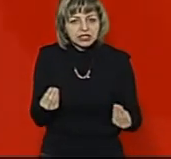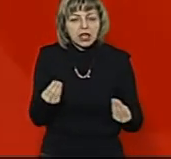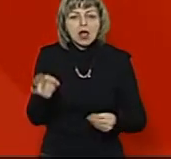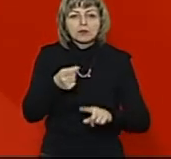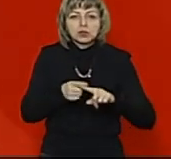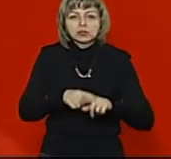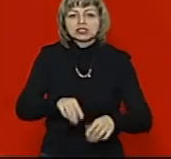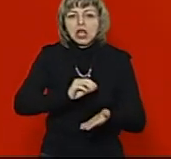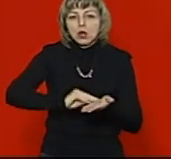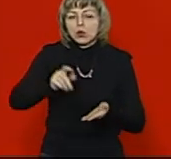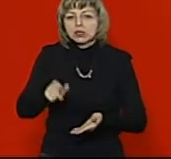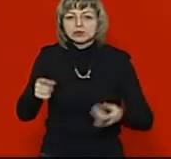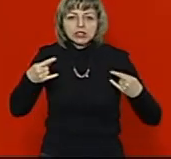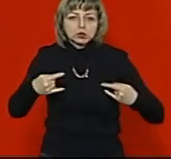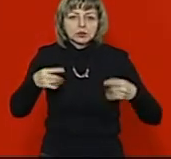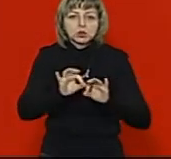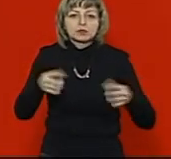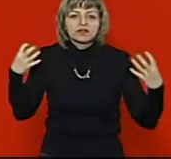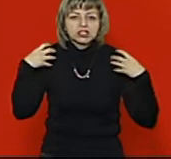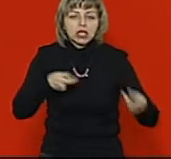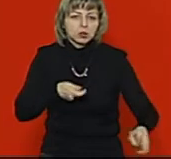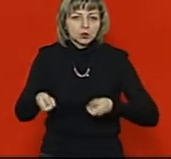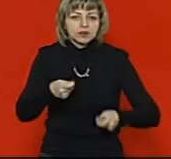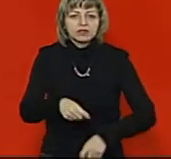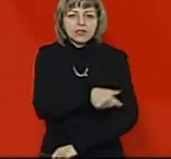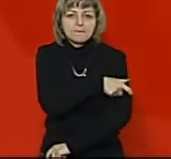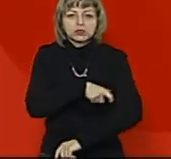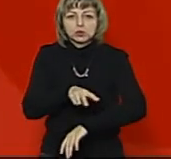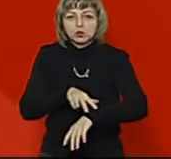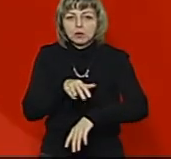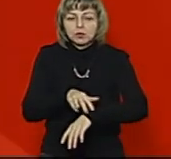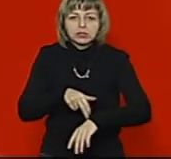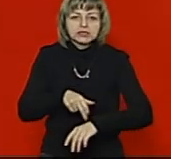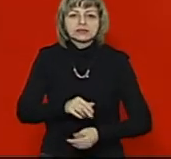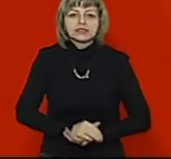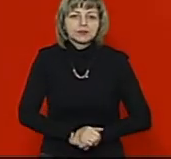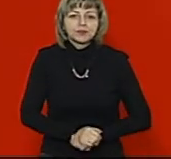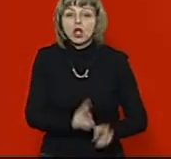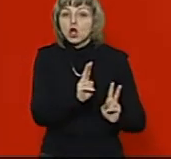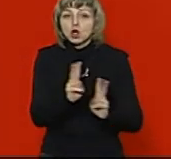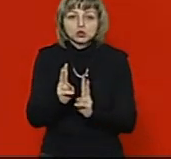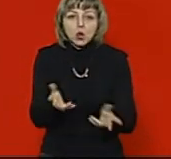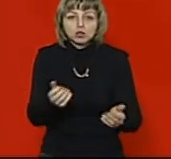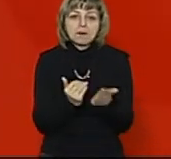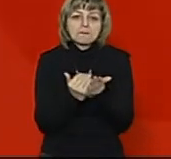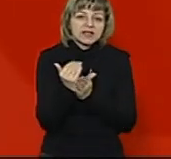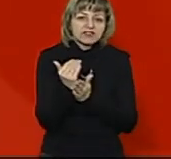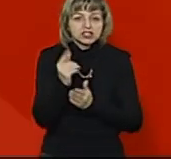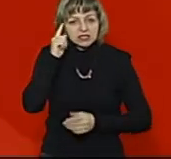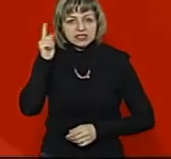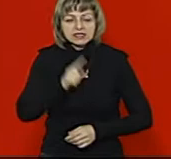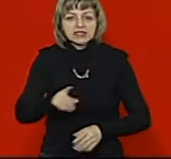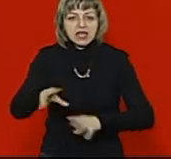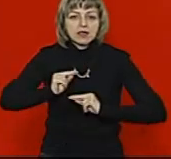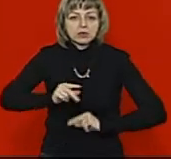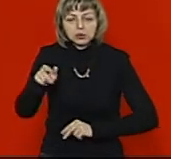Про це кореспондентам Суспільного розповів начальник управління патрульної поліції області Андрій Крутень. Хто отримав підвищення, знає моя